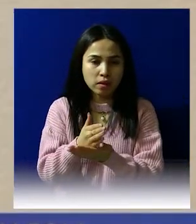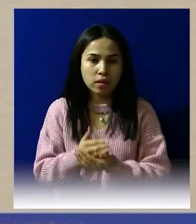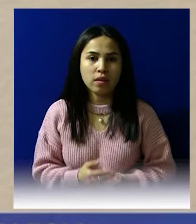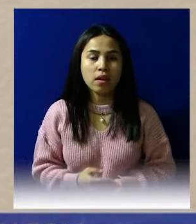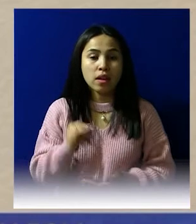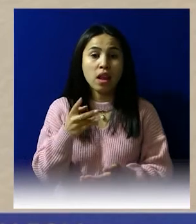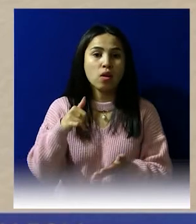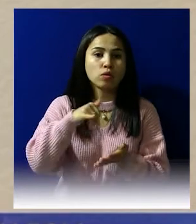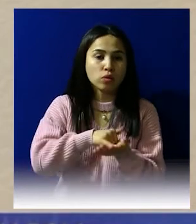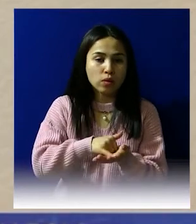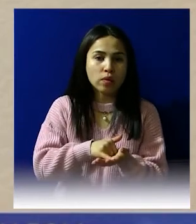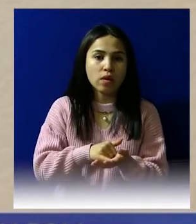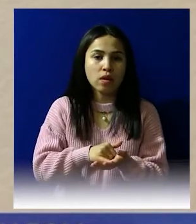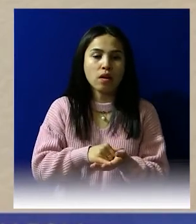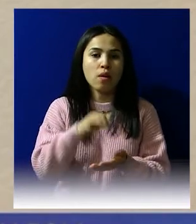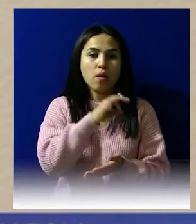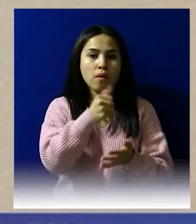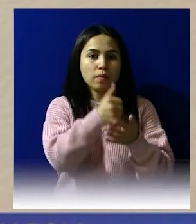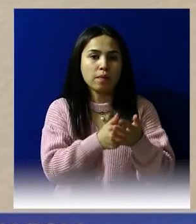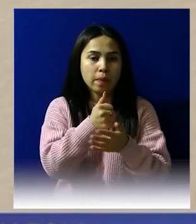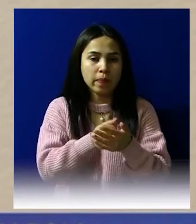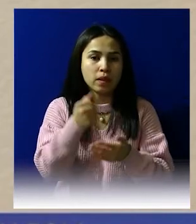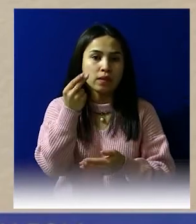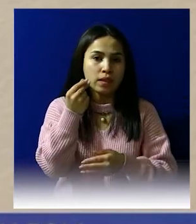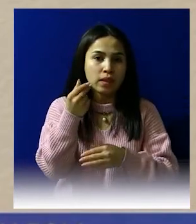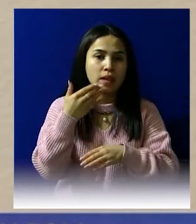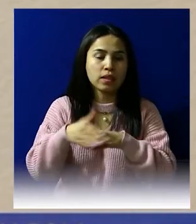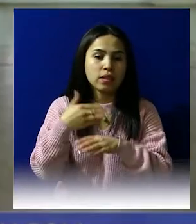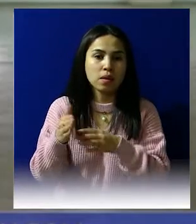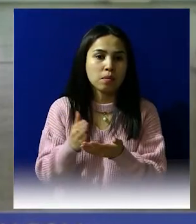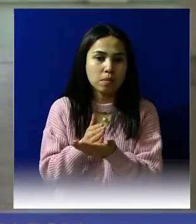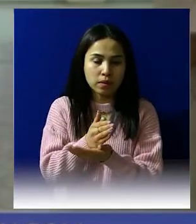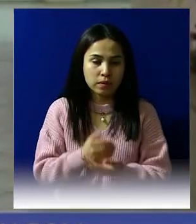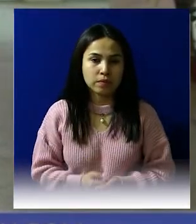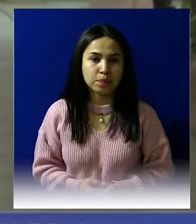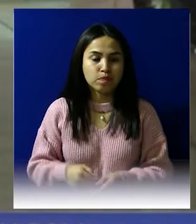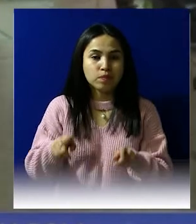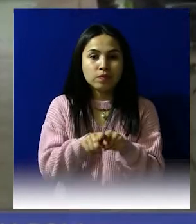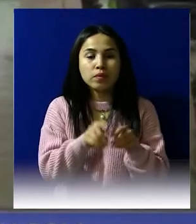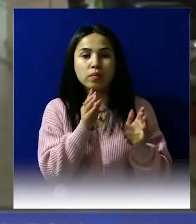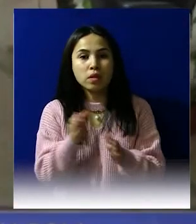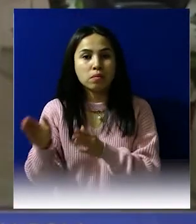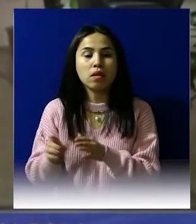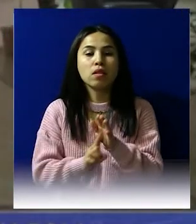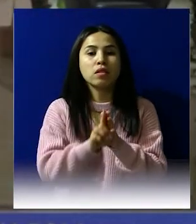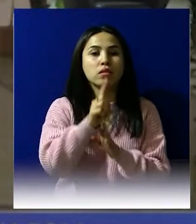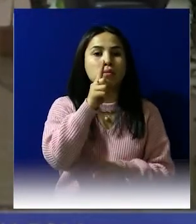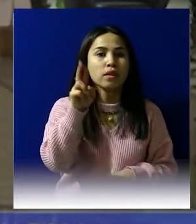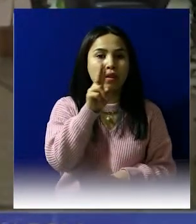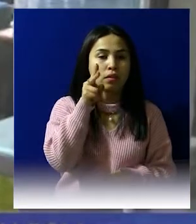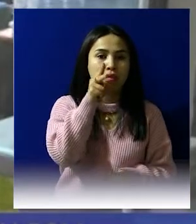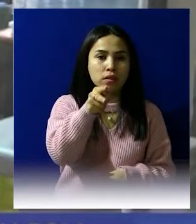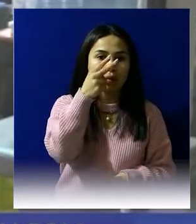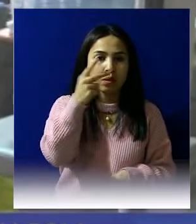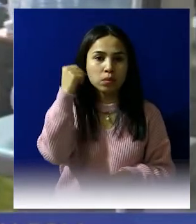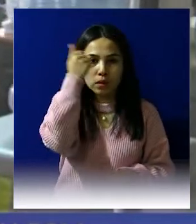основным инструментом денежно-кредитной политики и ориентиром для установления ставок вознаграждения по операциям денежно-кредитной политики.